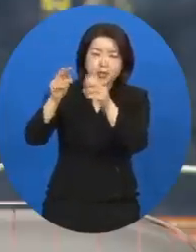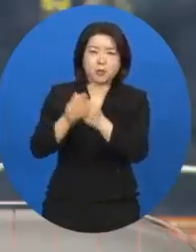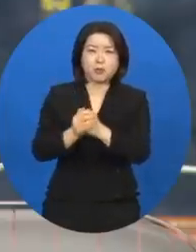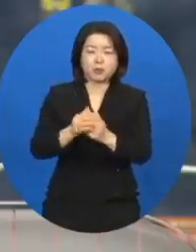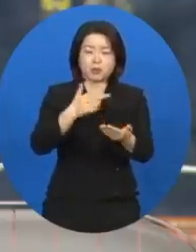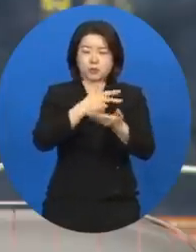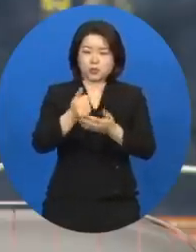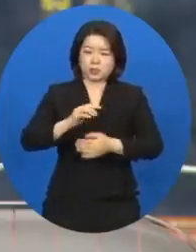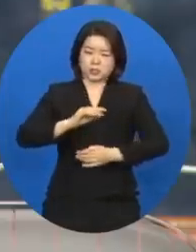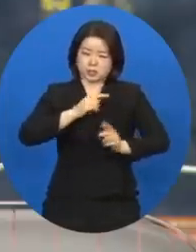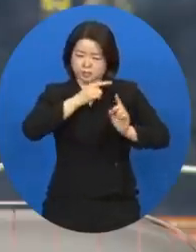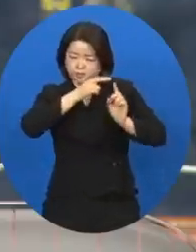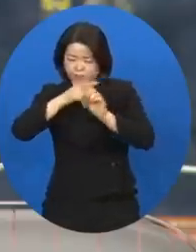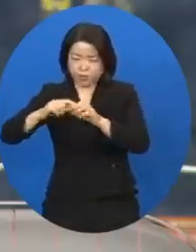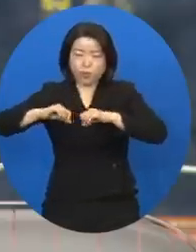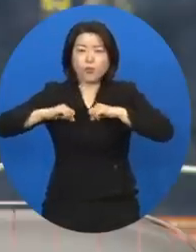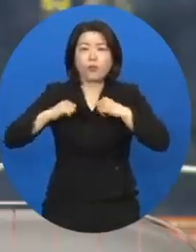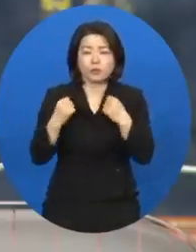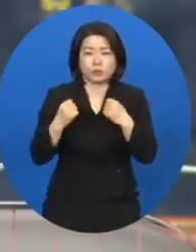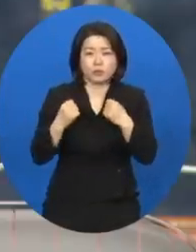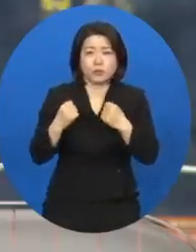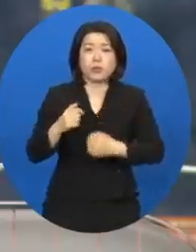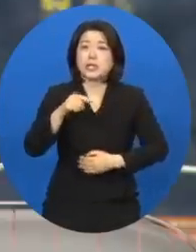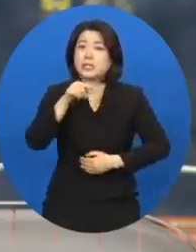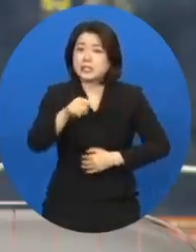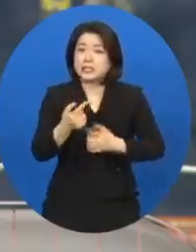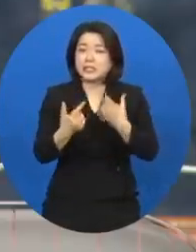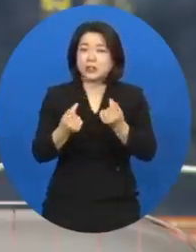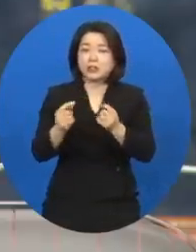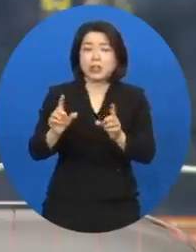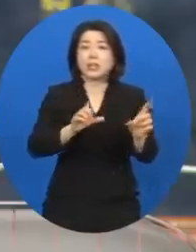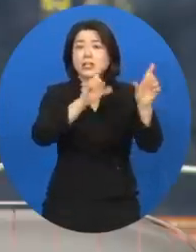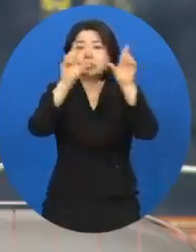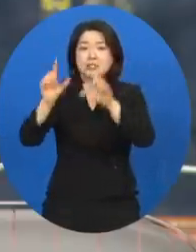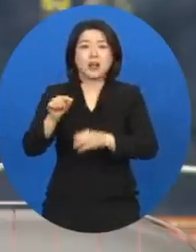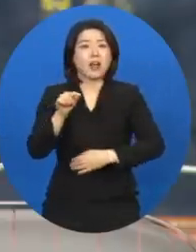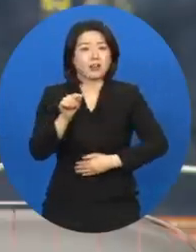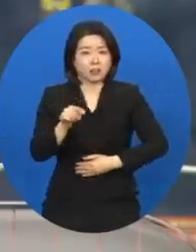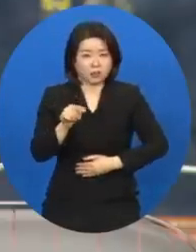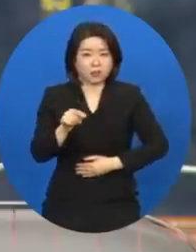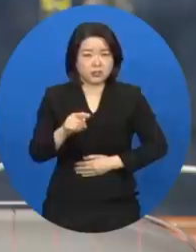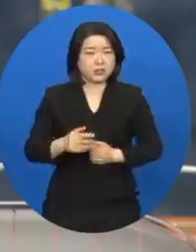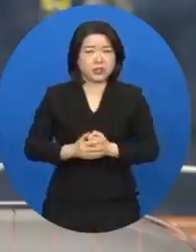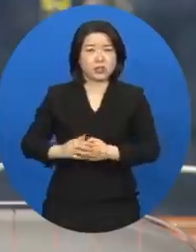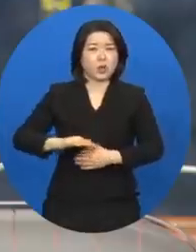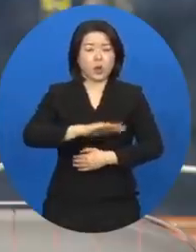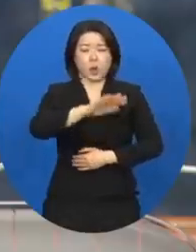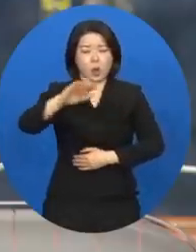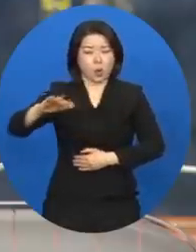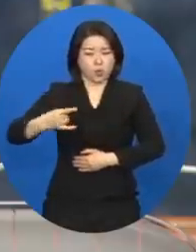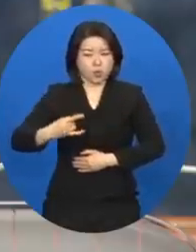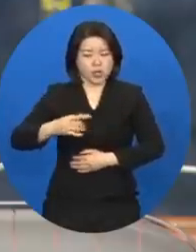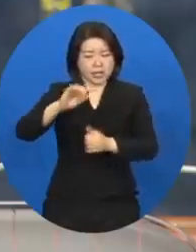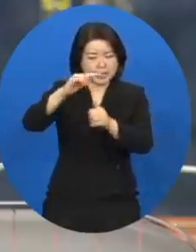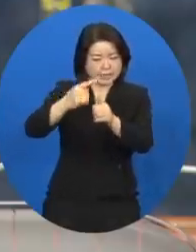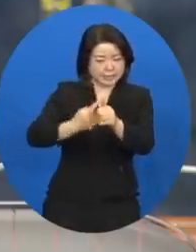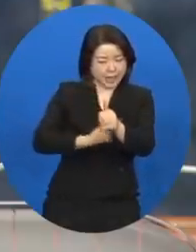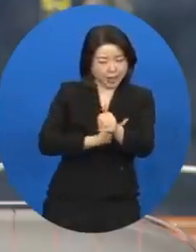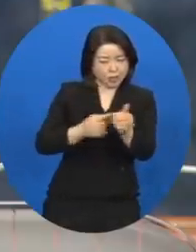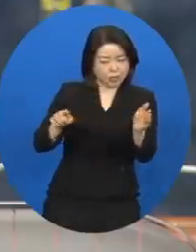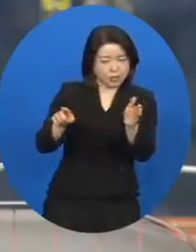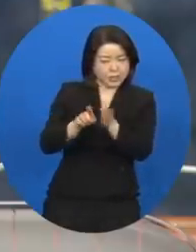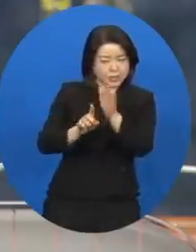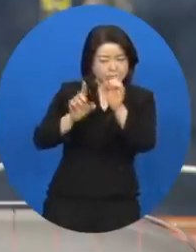순종하고 이렇게 사는 것이 우리에게 자연스러운 신앙의 모습이